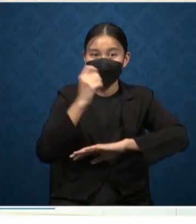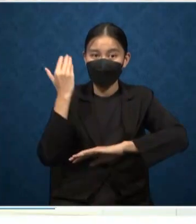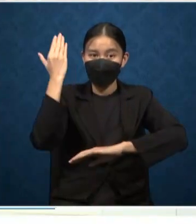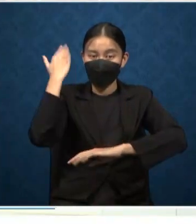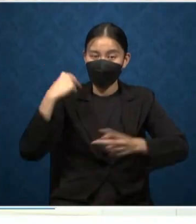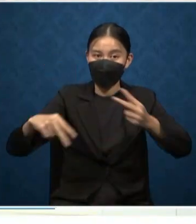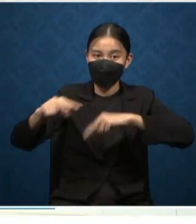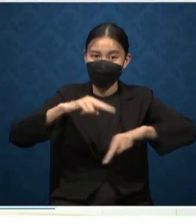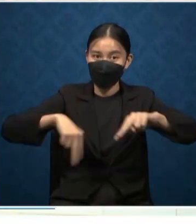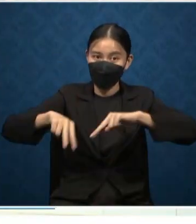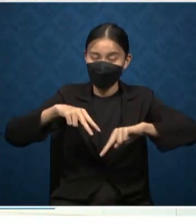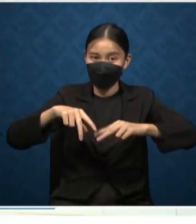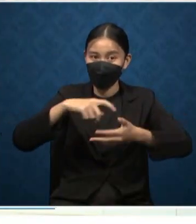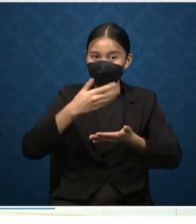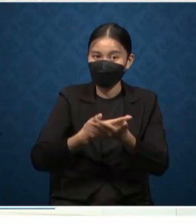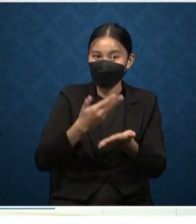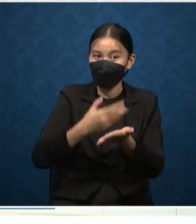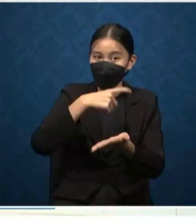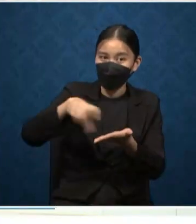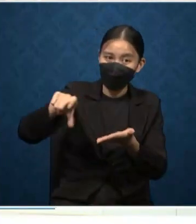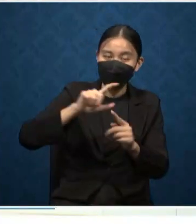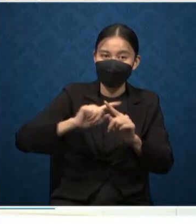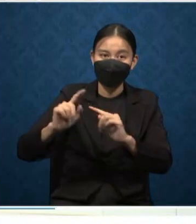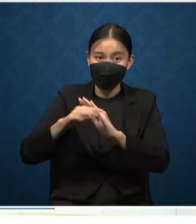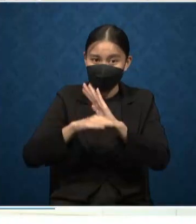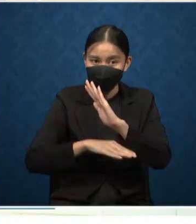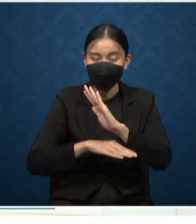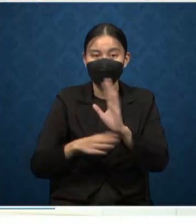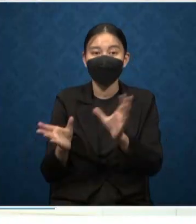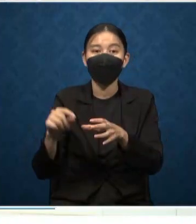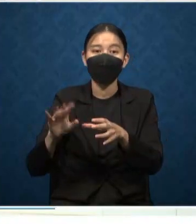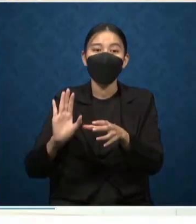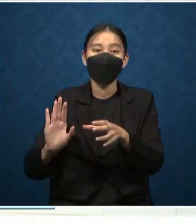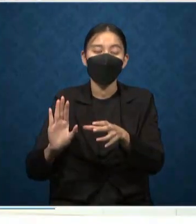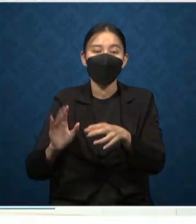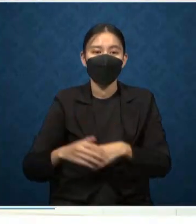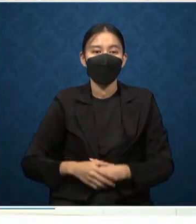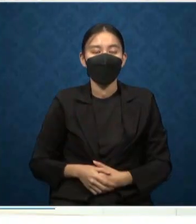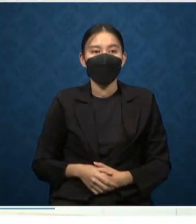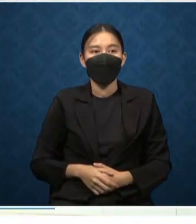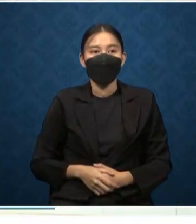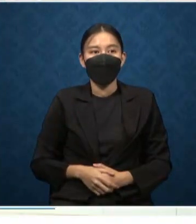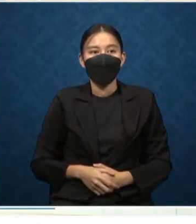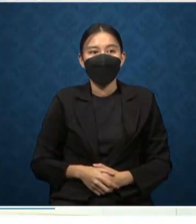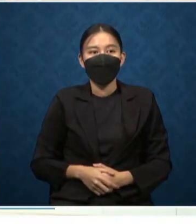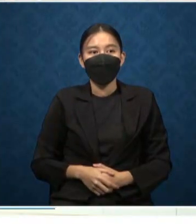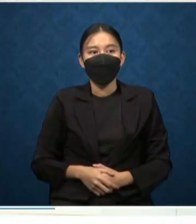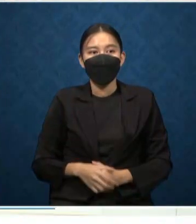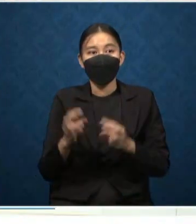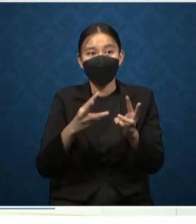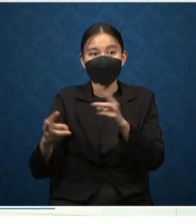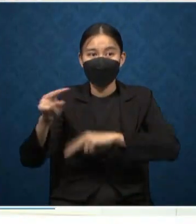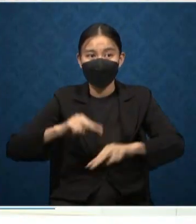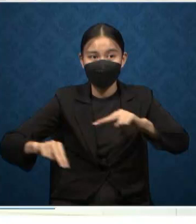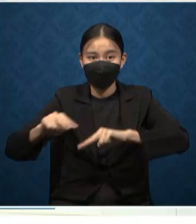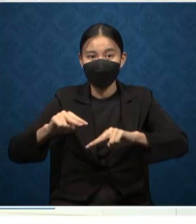สอบธกรรมหรือรับสิงของใน Nederดเน้ดครับ กับพวกเวติแห่งการใช้ในการตัสอบนะคร